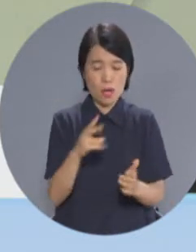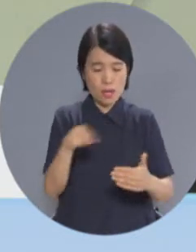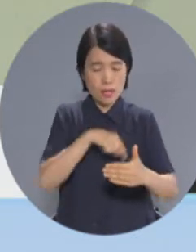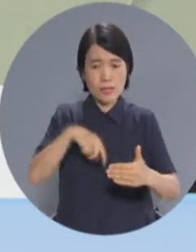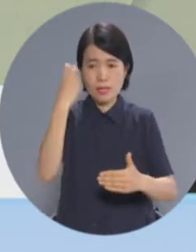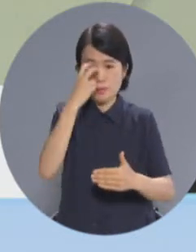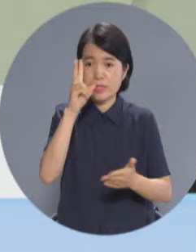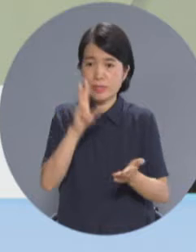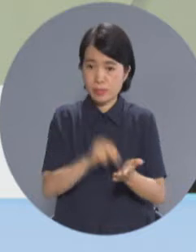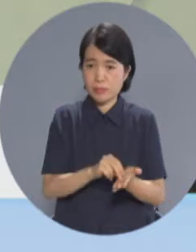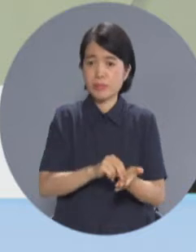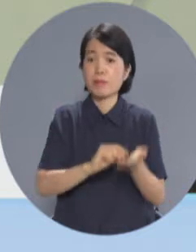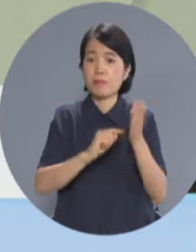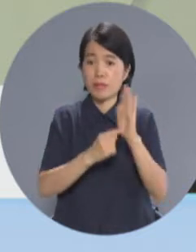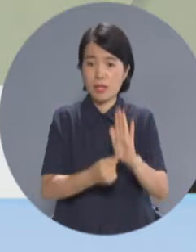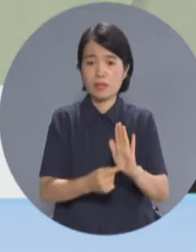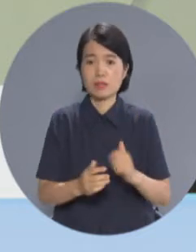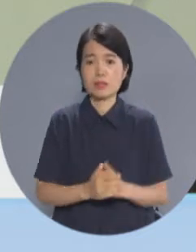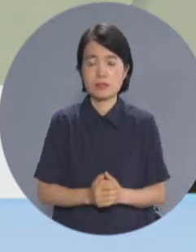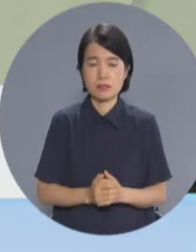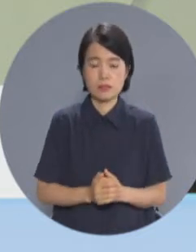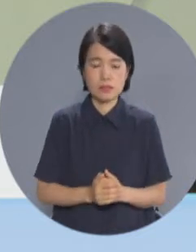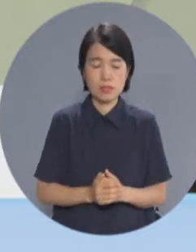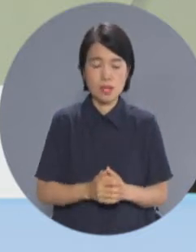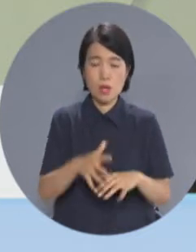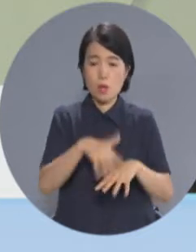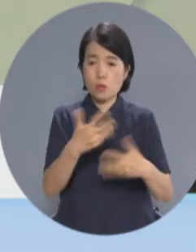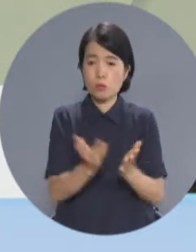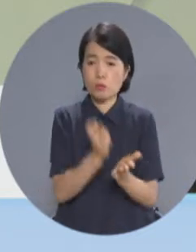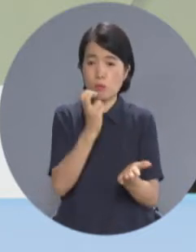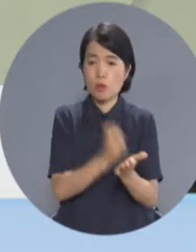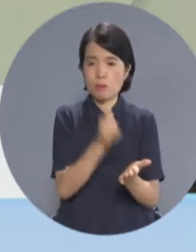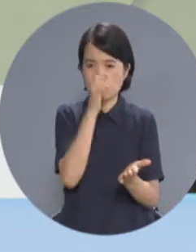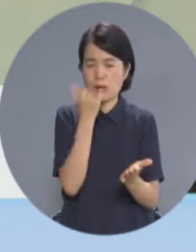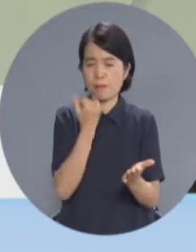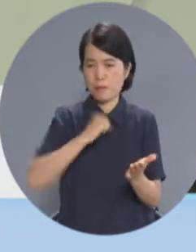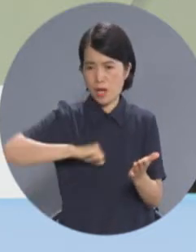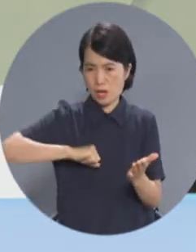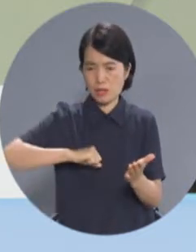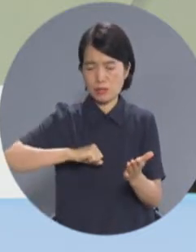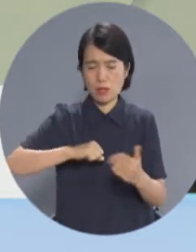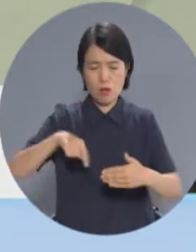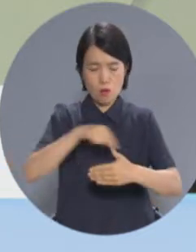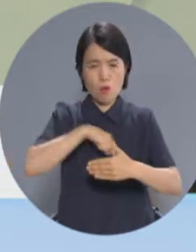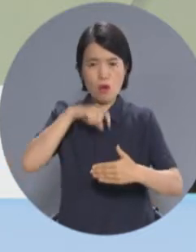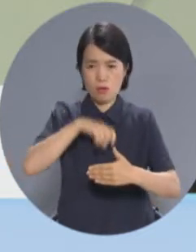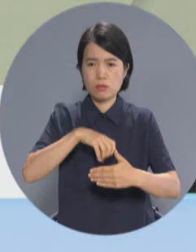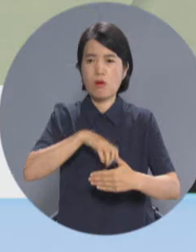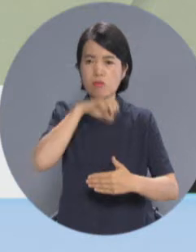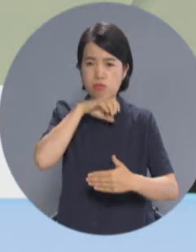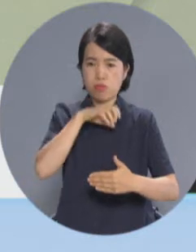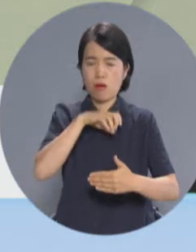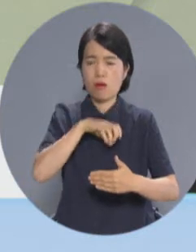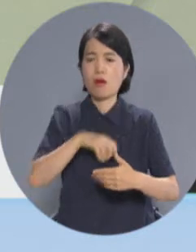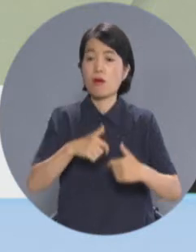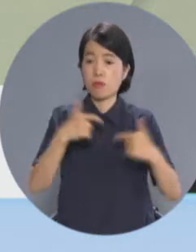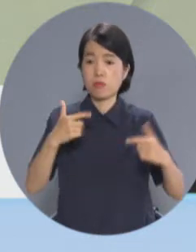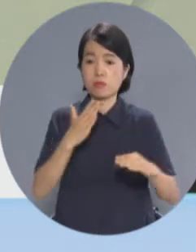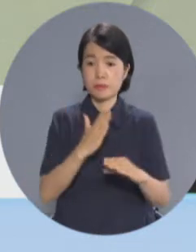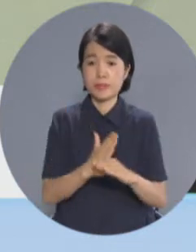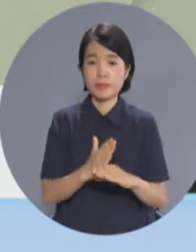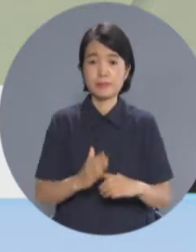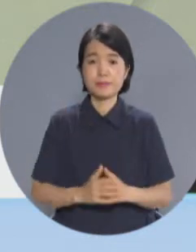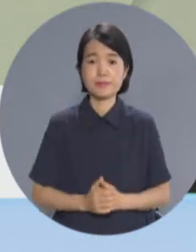대한 문제가 제기됐는데요. 노조 규약이 있지만 제대로 지켜지지 않다 보니 조합원 사이에서 불만이 터져나오고 있습니다.